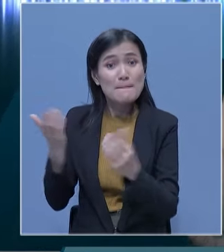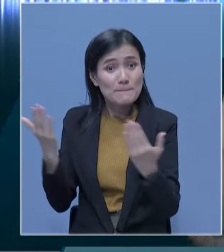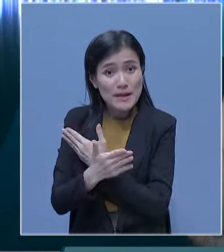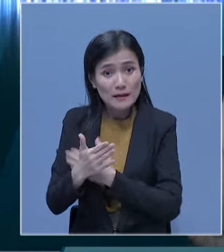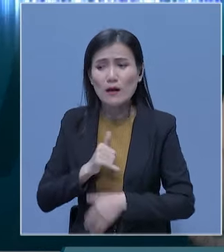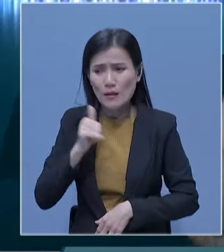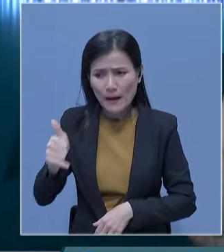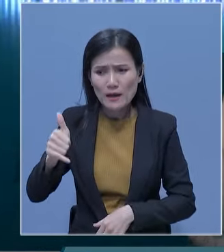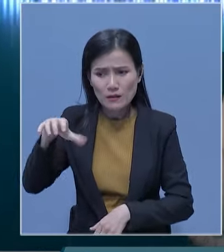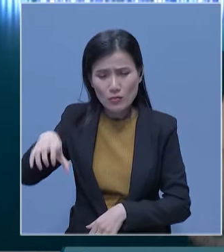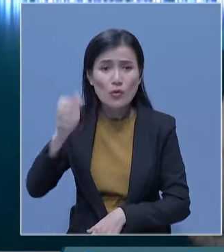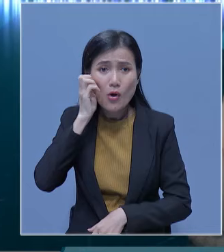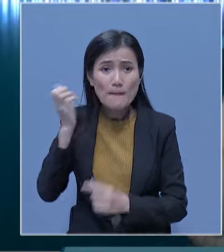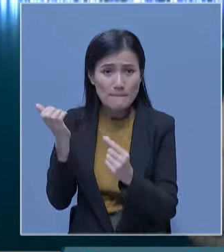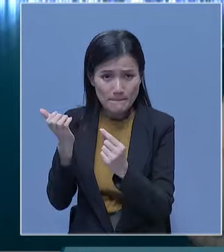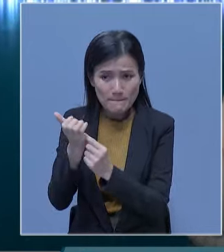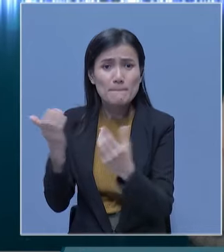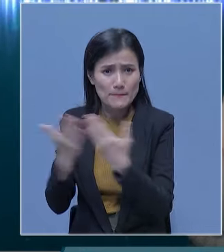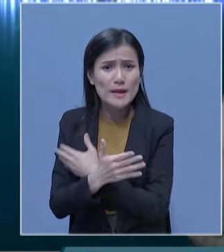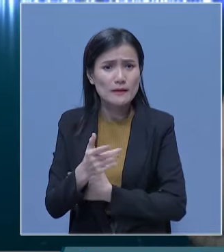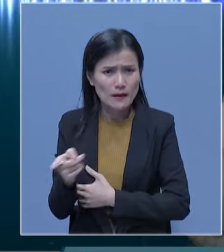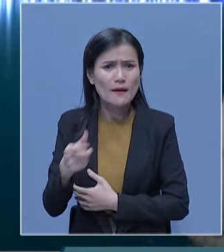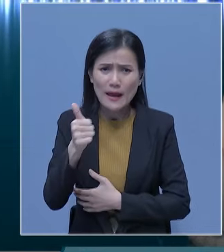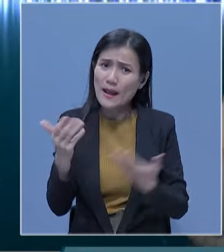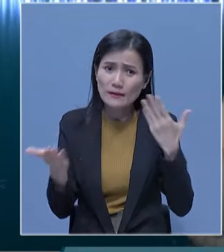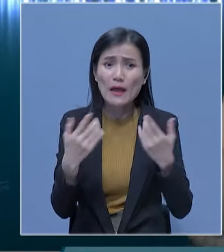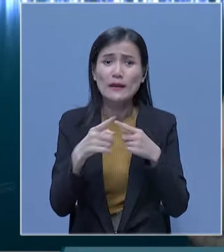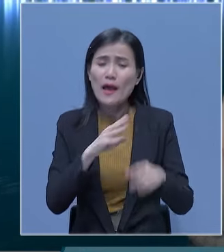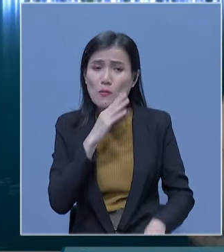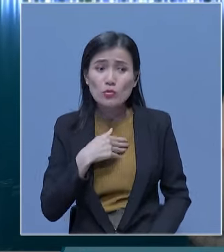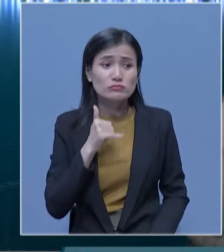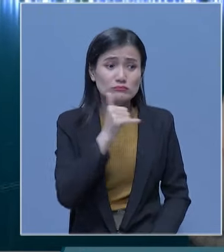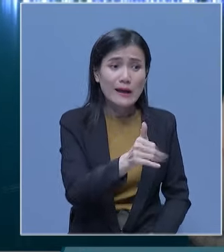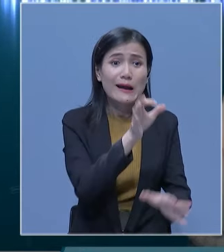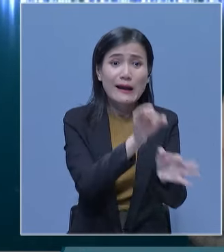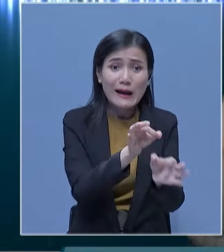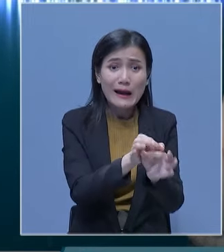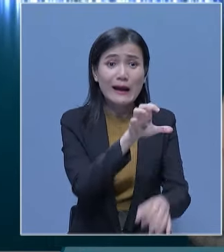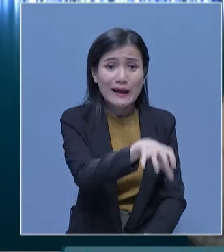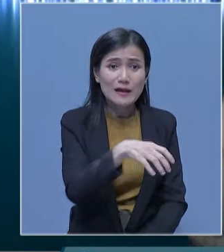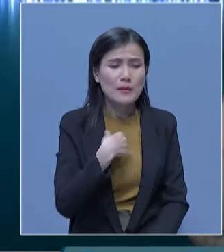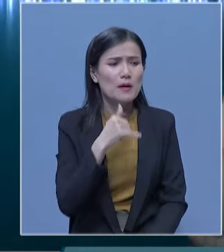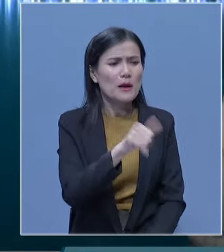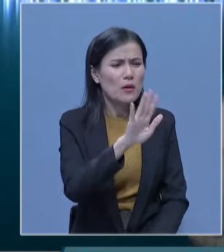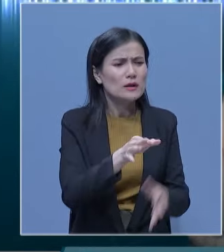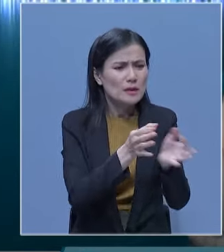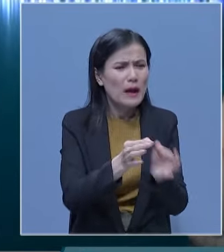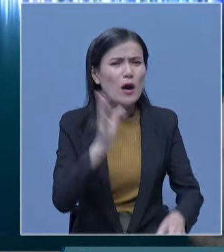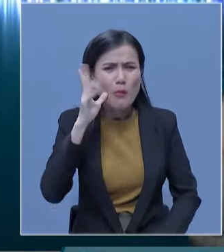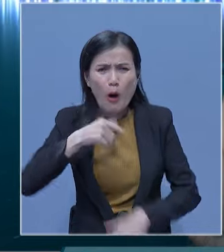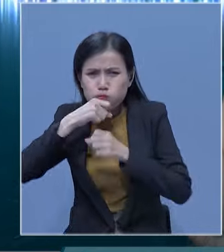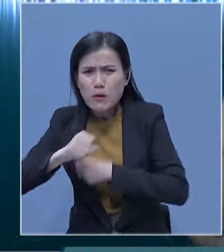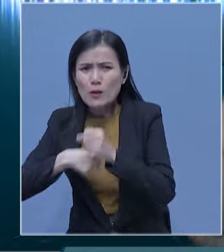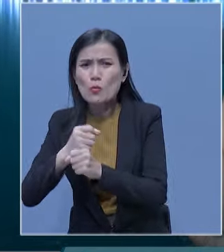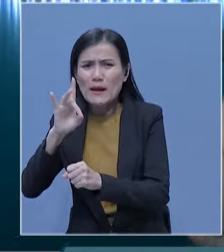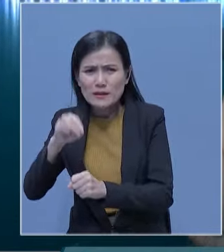ามารถเปลี่ยนชื่อให้ตรงได้ต้องไปอธิบายที่ธนาคารว่าผมเปิดให้คุณพ่อของผมซึ่งอายุ80แล้วถ้ามีเหตุผล